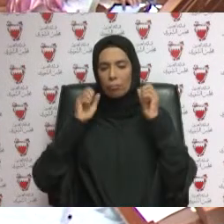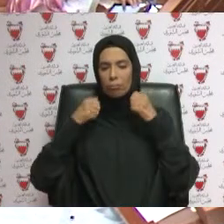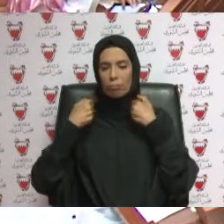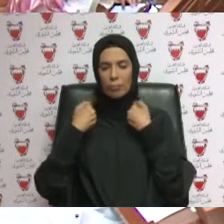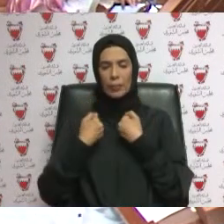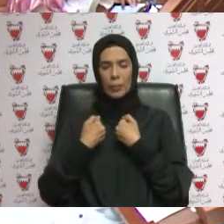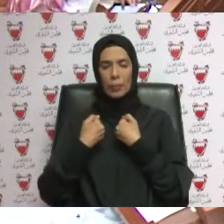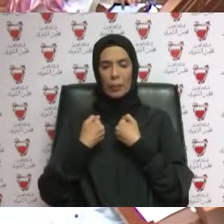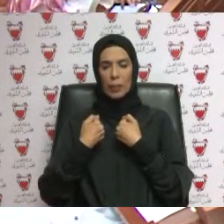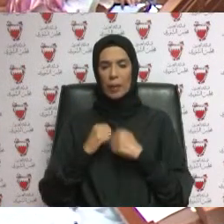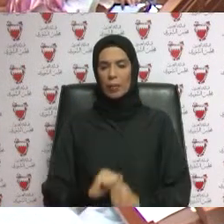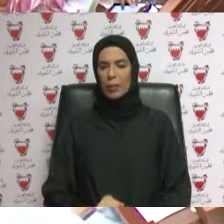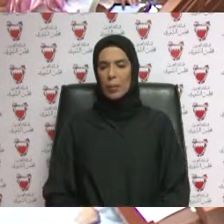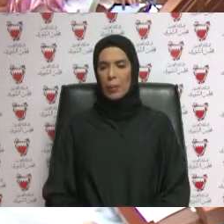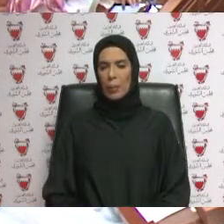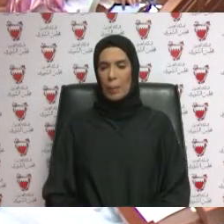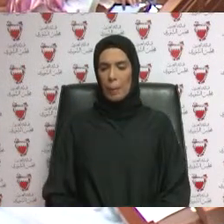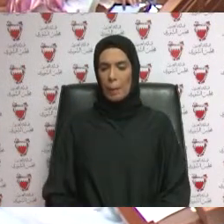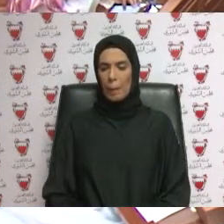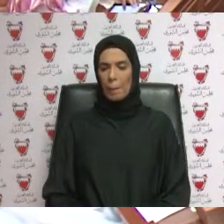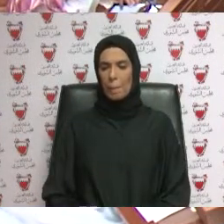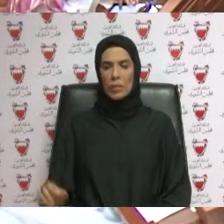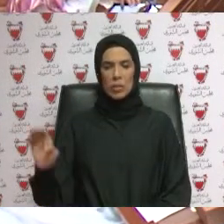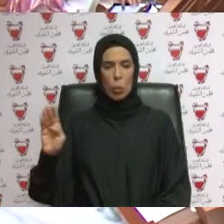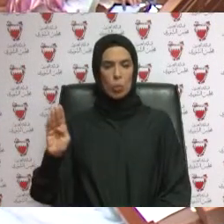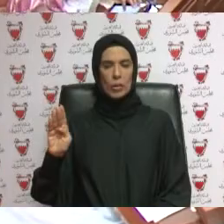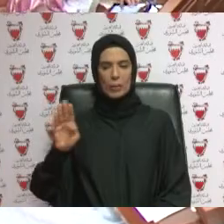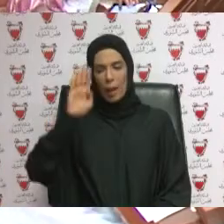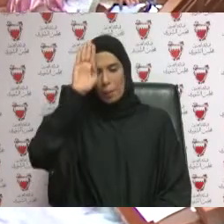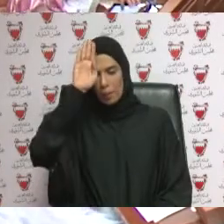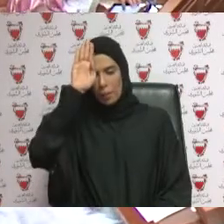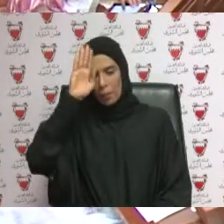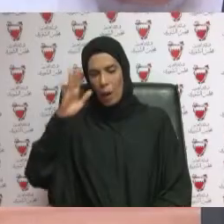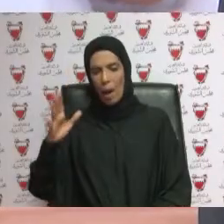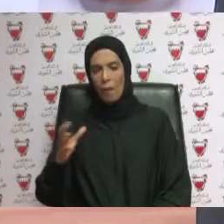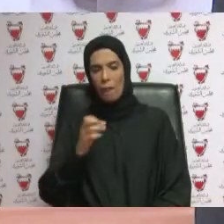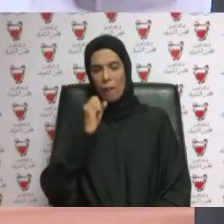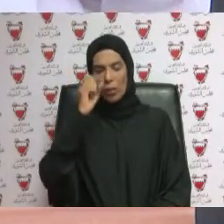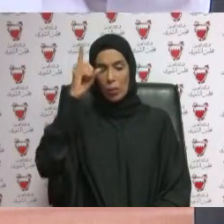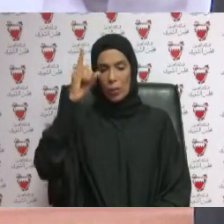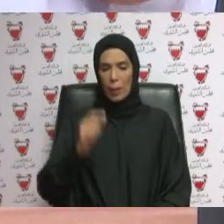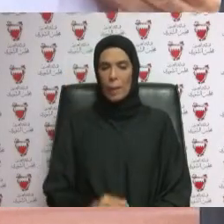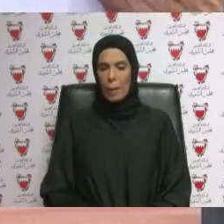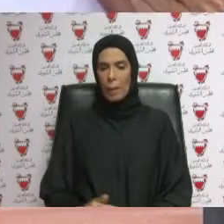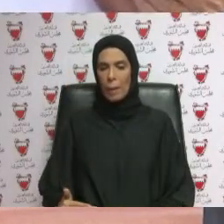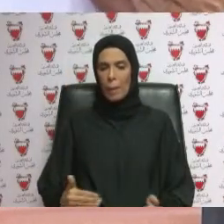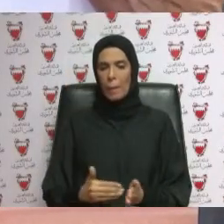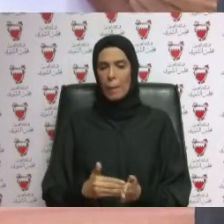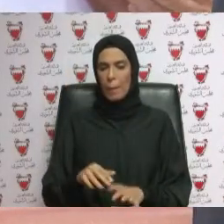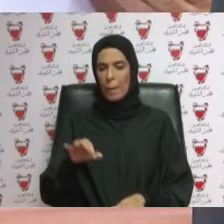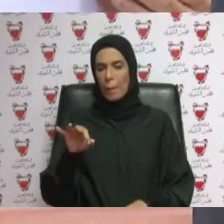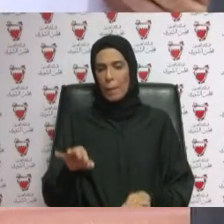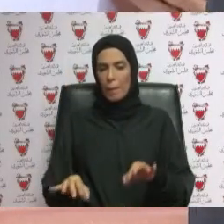سبيكة بنت إبراهيم آل خليفة قرينة جلالة الملك حفظه الله، لتحقيق